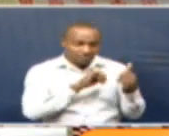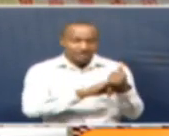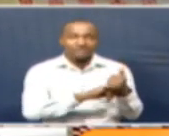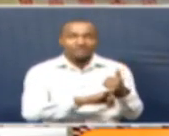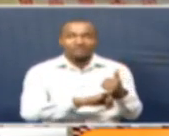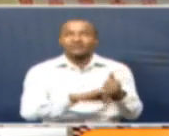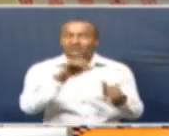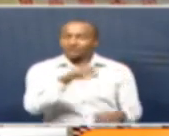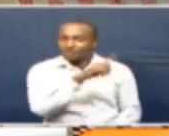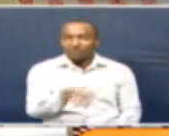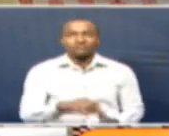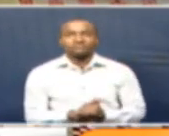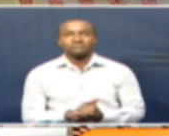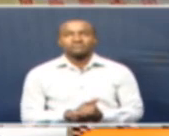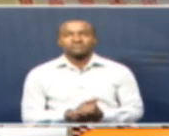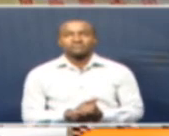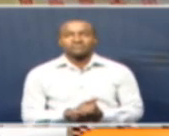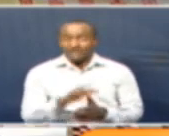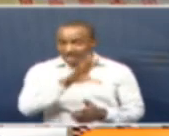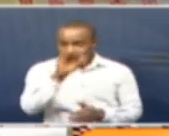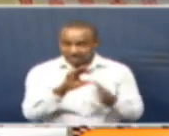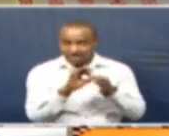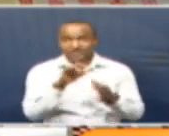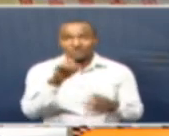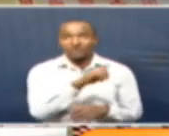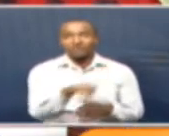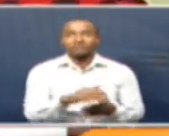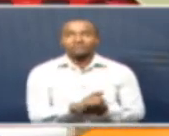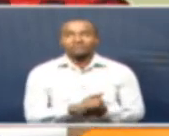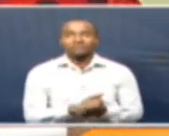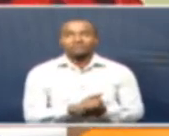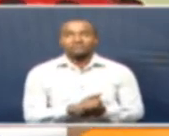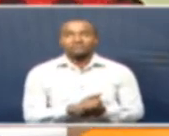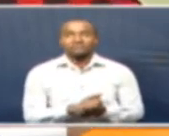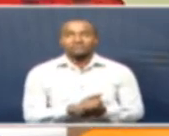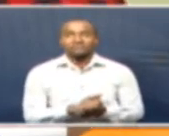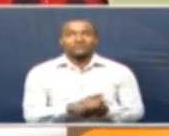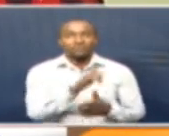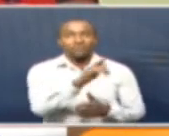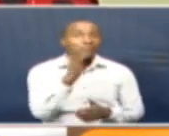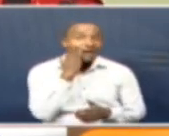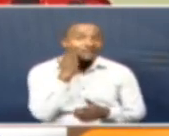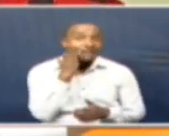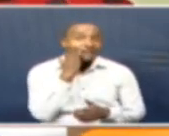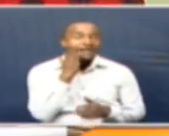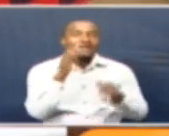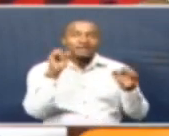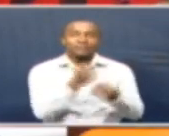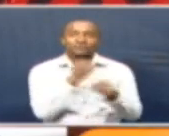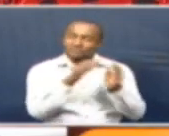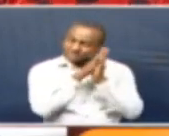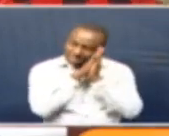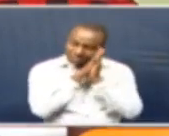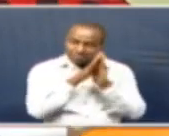wako. Makosa. Kiafrika makosa, lakini watu wanajitia ki-English. Mamako hawezi kulala kwenye